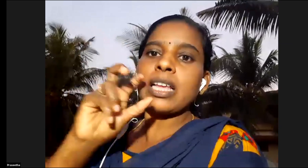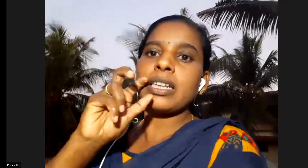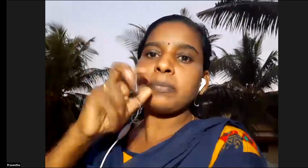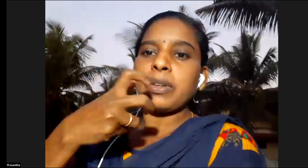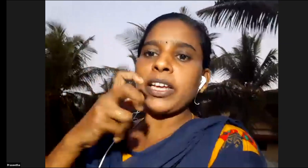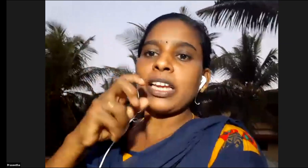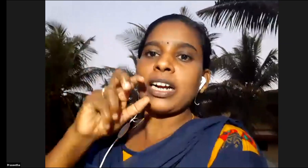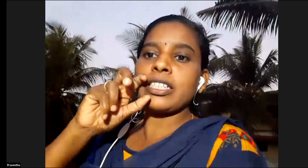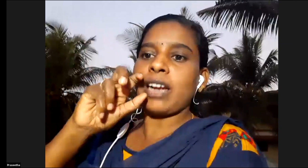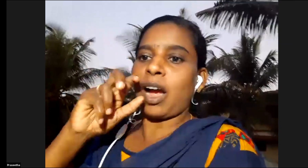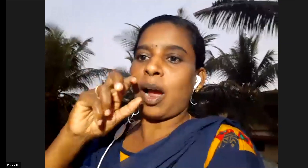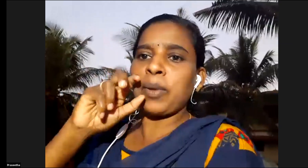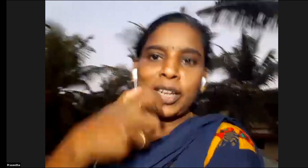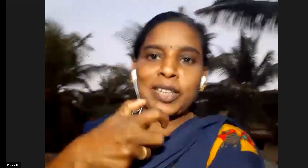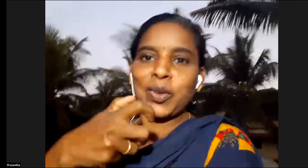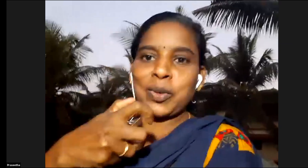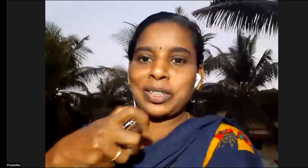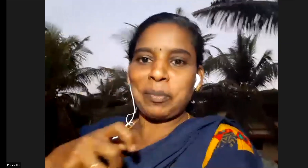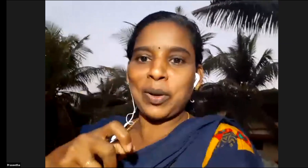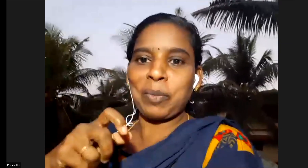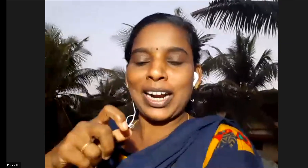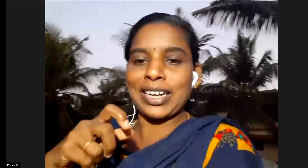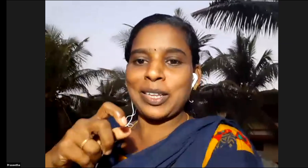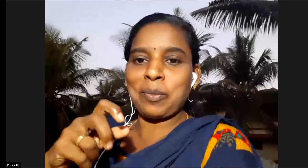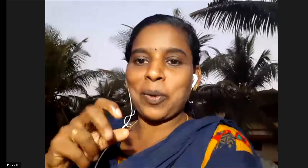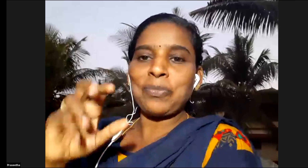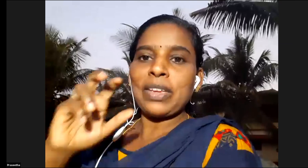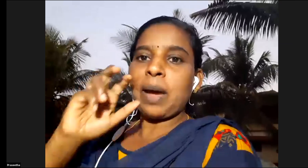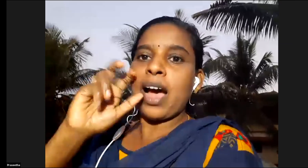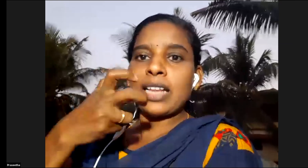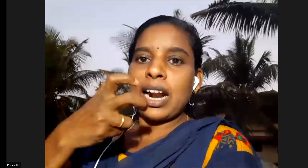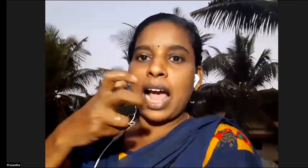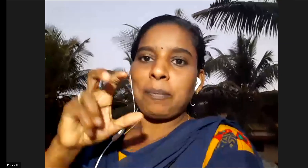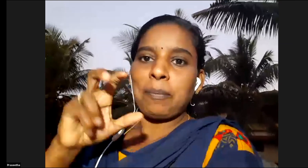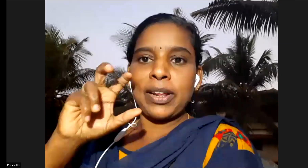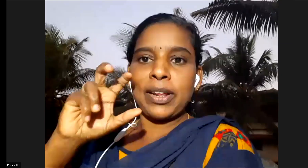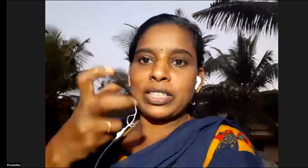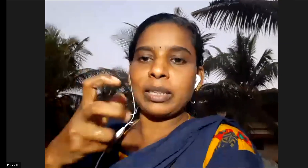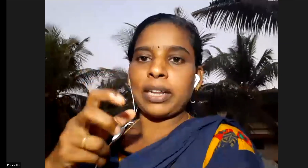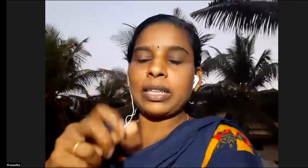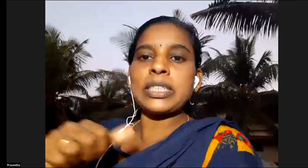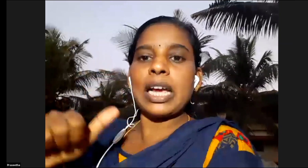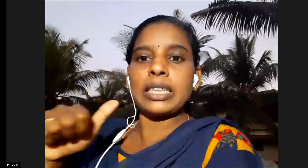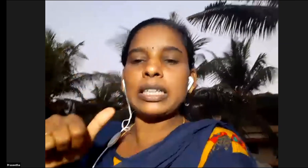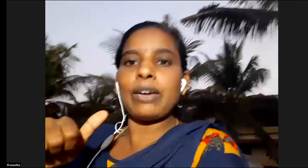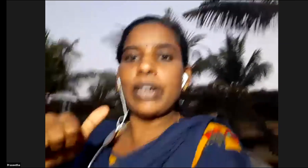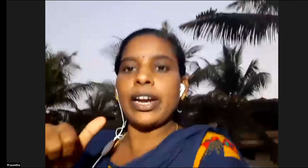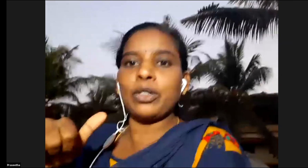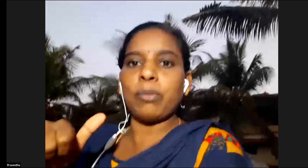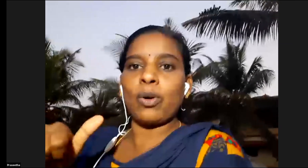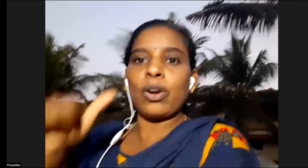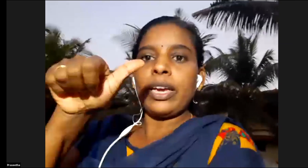പറയുന്ന സാധനം നമ്മളിങ്ങനെ കടിച്ച്, ആപ്പിൾ കടിക്കുന്ന ഒരു ഇത് നമുക്ക് ഓർമ്മയില്ലേ, കടിച്ച് തിന്നുമ്പോൾ. അപ്പൊ അതാണ് ആപ്പിളിന്റെ ഒരു സൈൻ എന്ന് പറയുന്നത്. പക്ഷെ അതിനകത്ത്